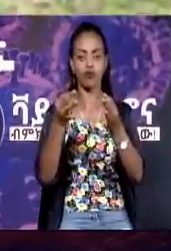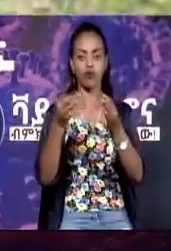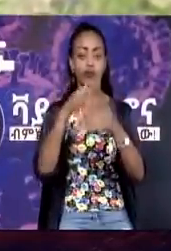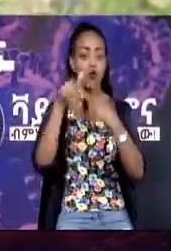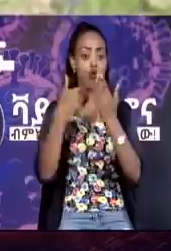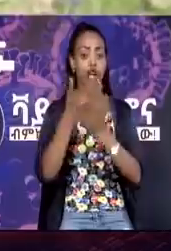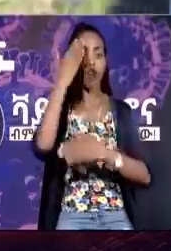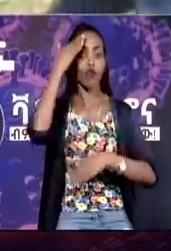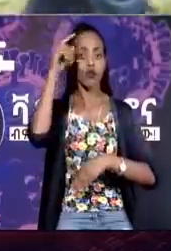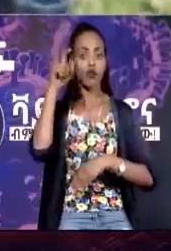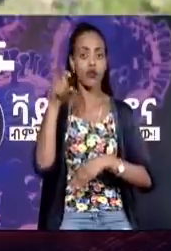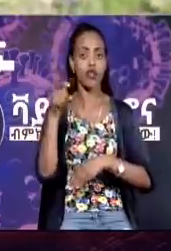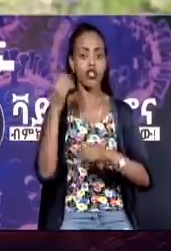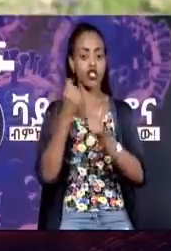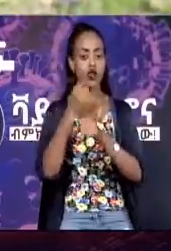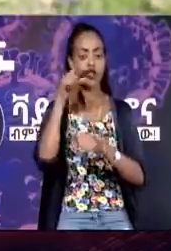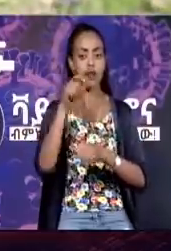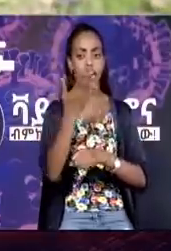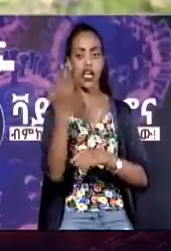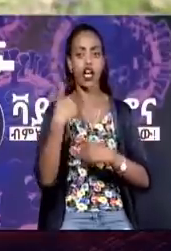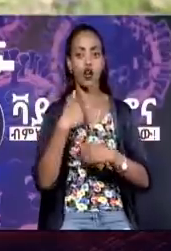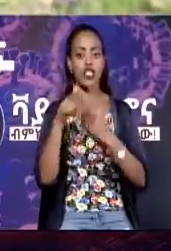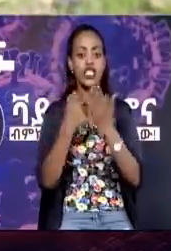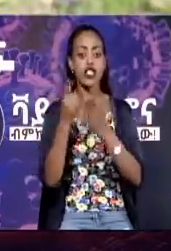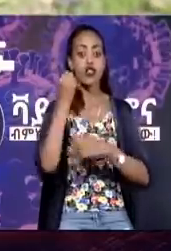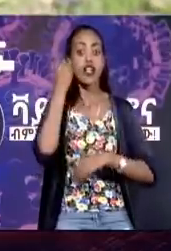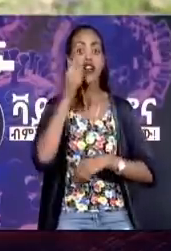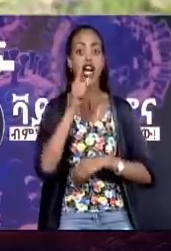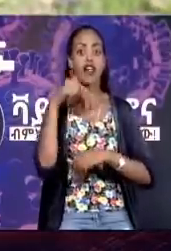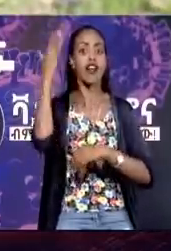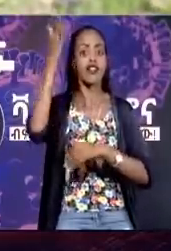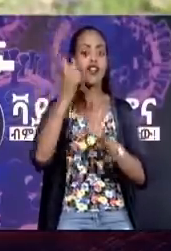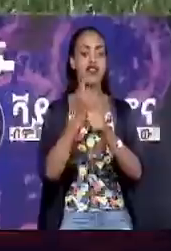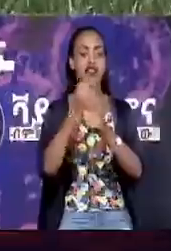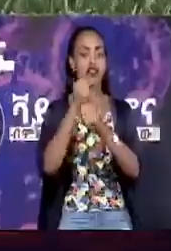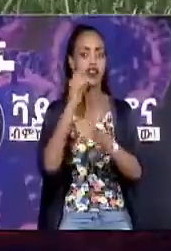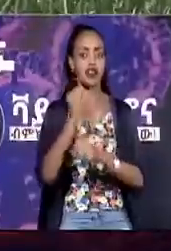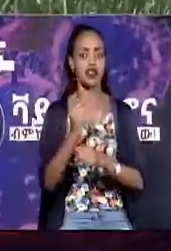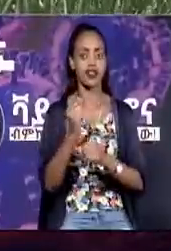ኩልና ክንፈልጦ ክንሰርሖ ልግበና ነገርሎ ስለዚህ አተረዲ ኸያኻታ ቀጸላይ ስራ ክንሰራ